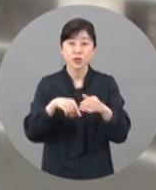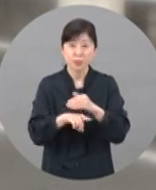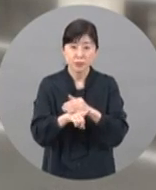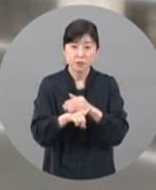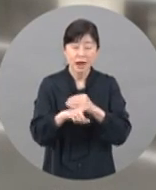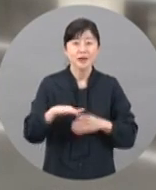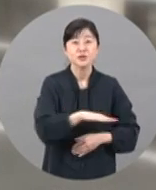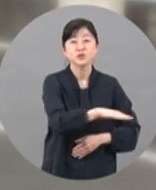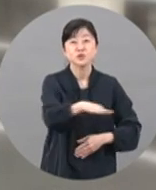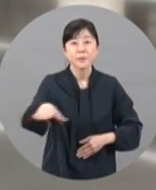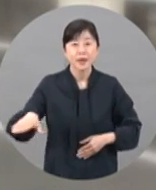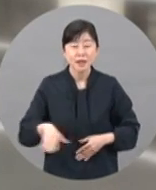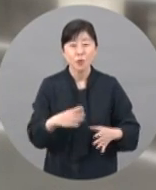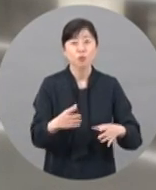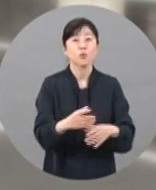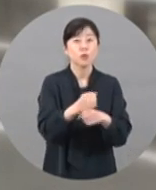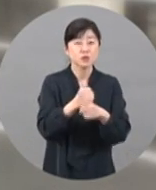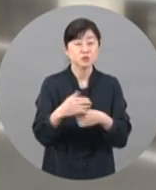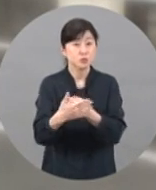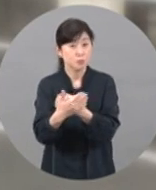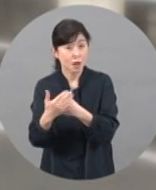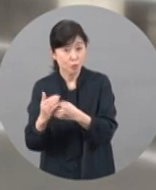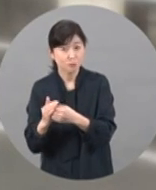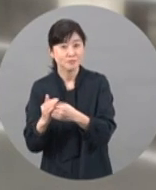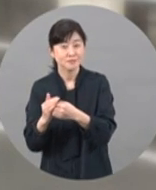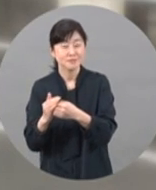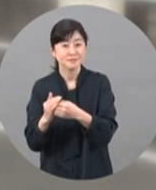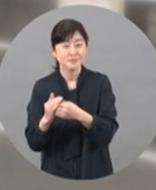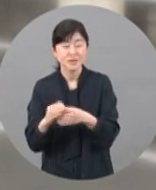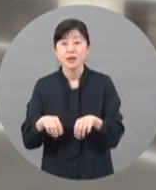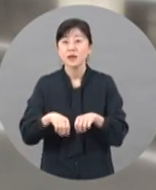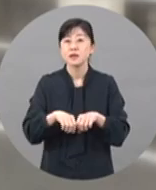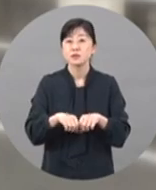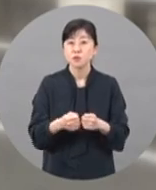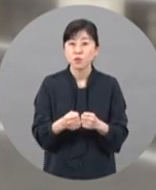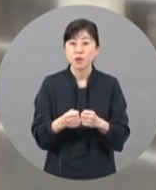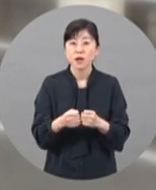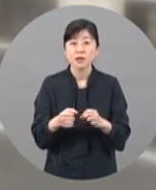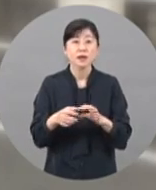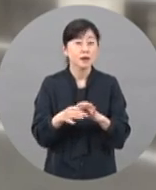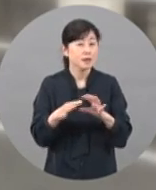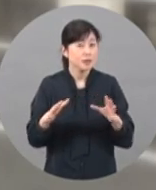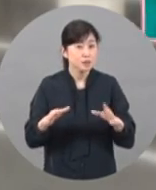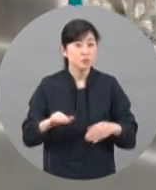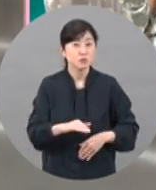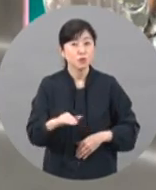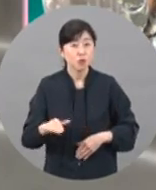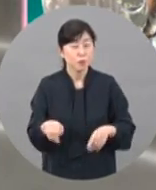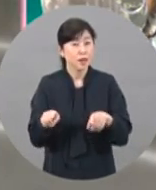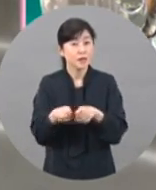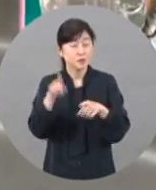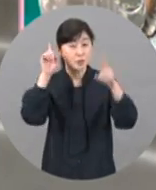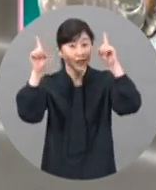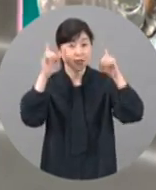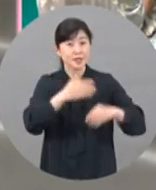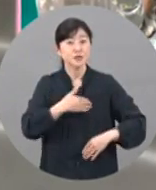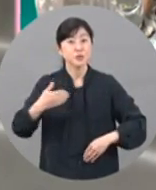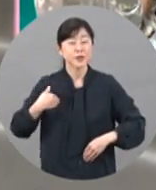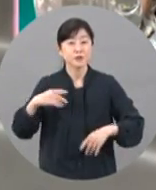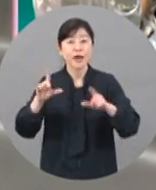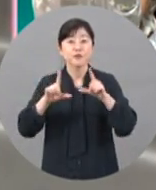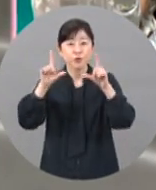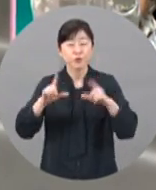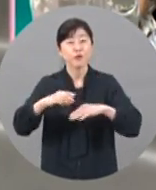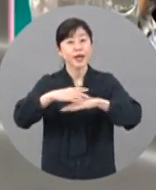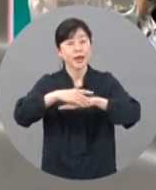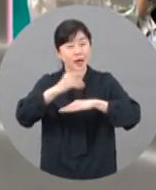、包み込むという意味。ここは障害のある子もない子も一緒に遊ぶことができる都内初